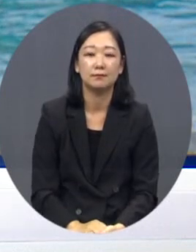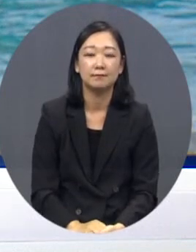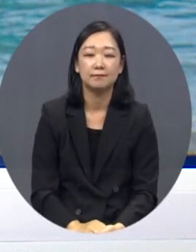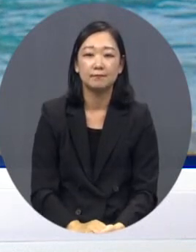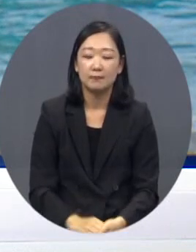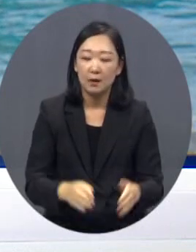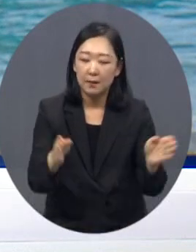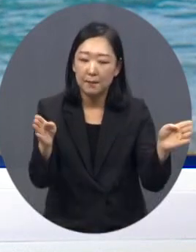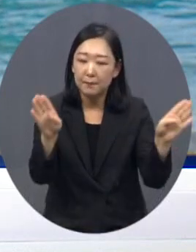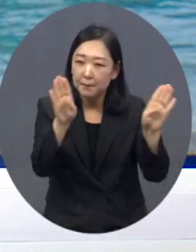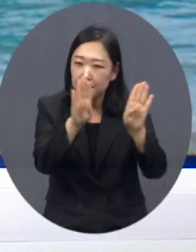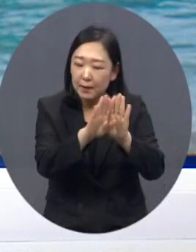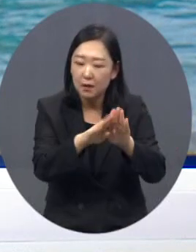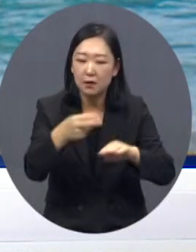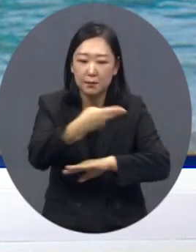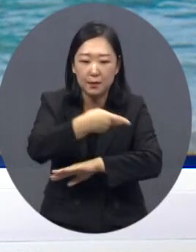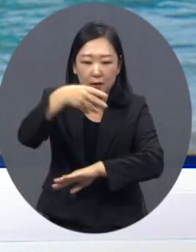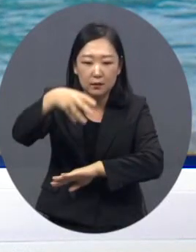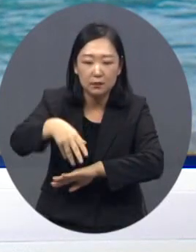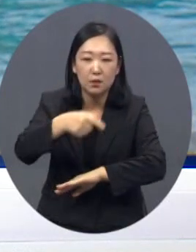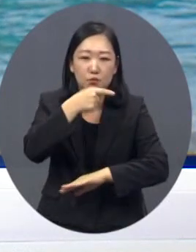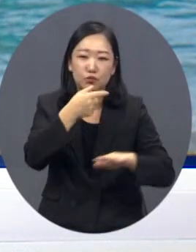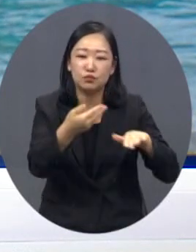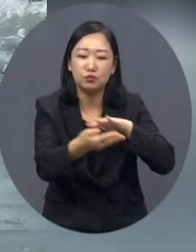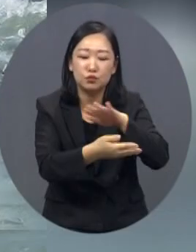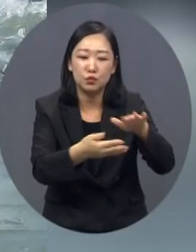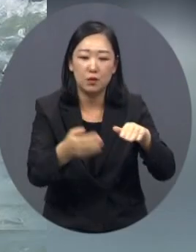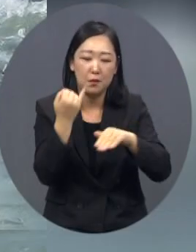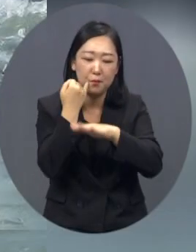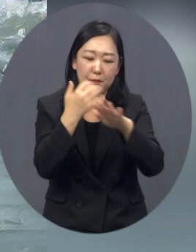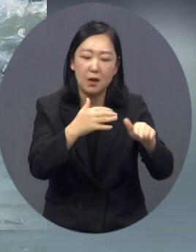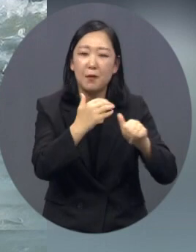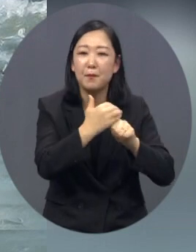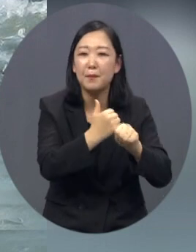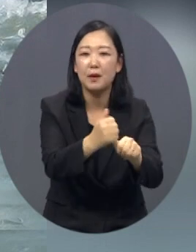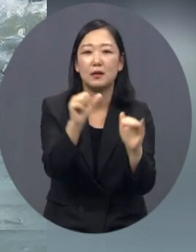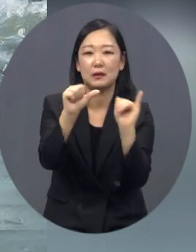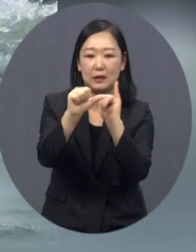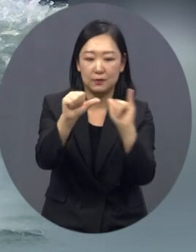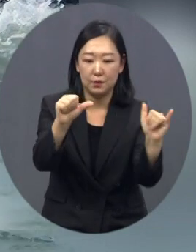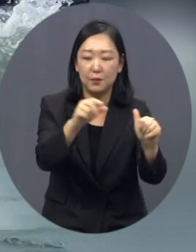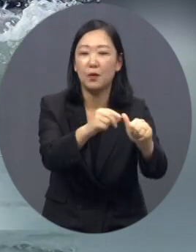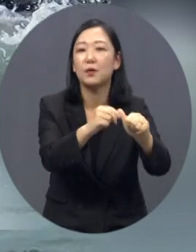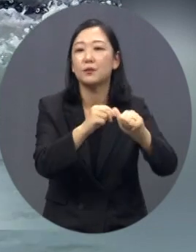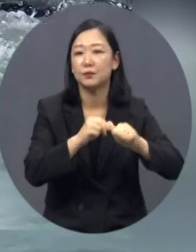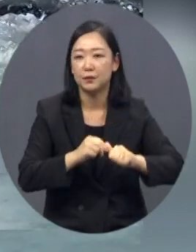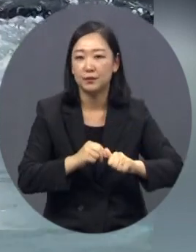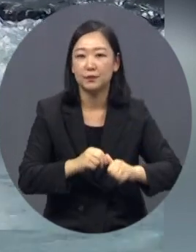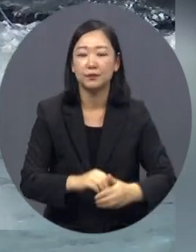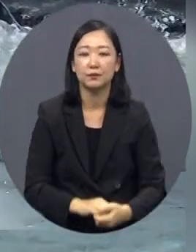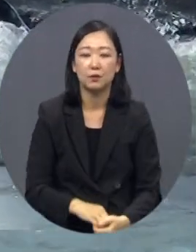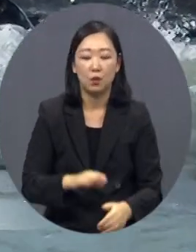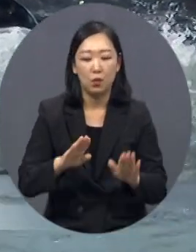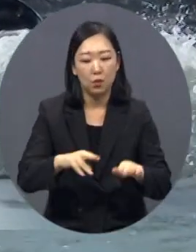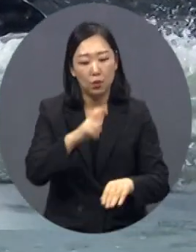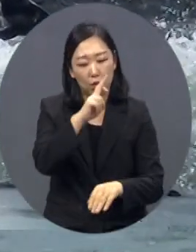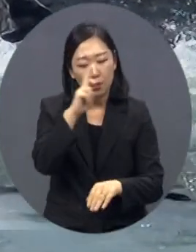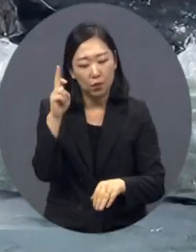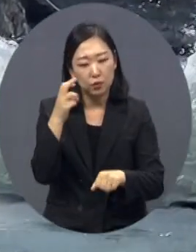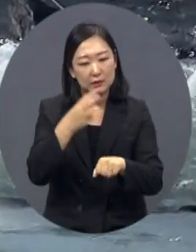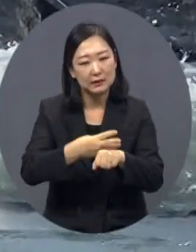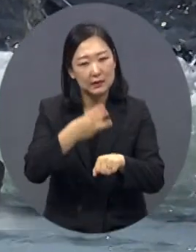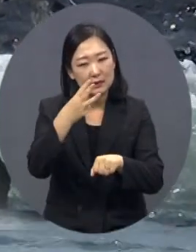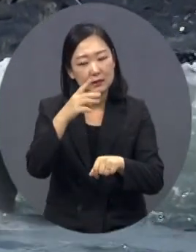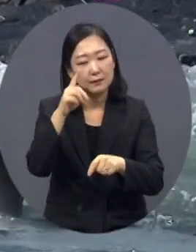폐장된 해수욕장에서 물놀이를 하다 조류에 휩쓸린 관광객 다섯 명이 구조됐습니다 오늘 오후 3시 반쯤